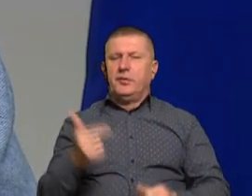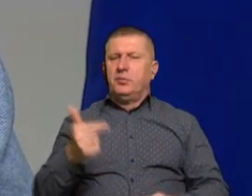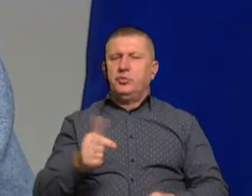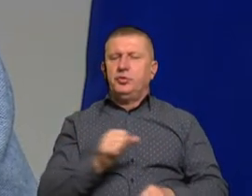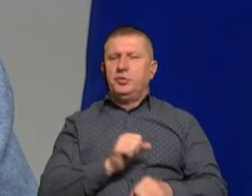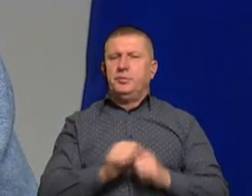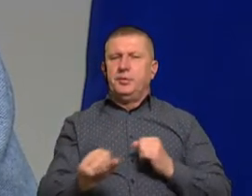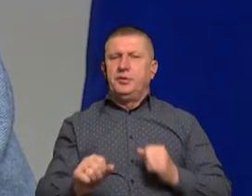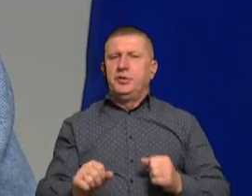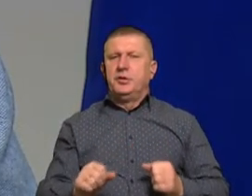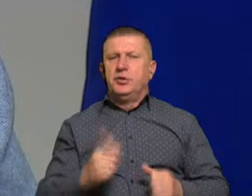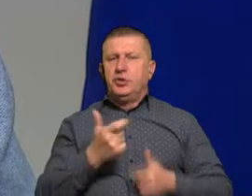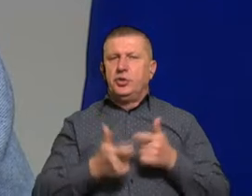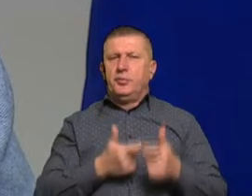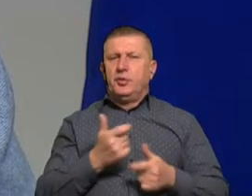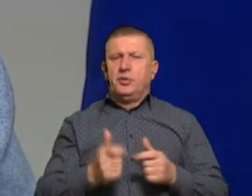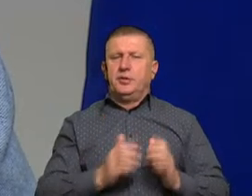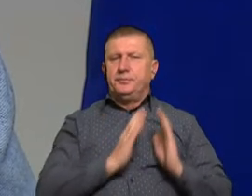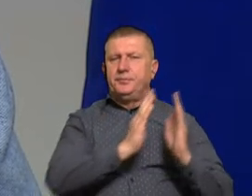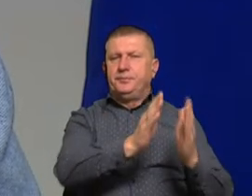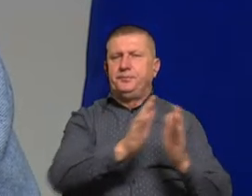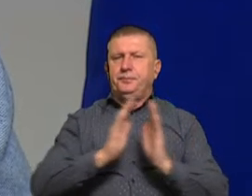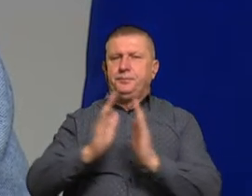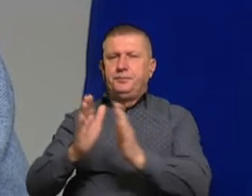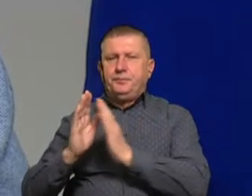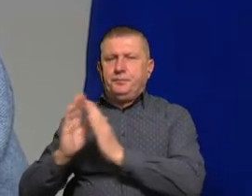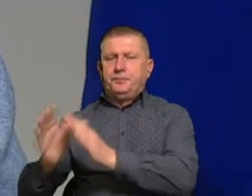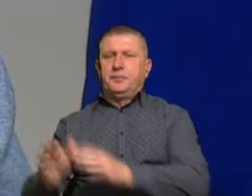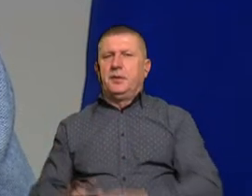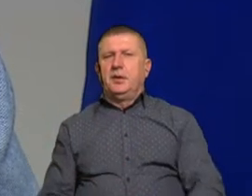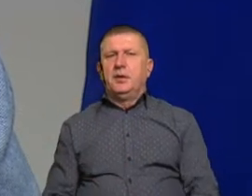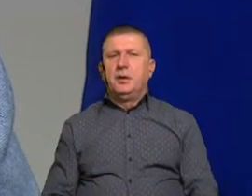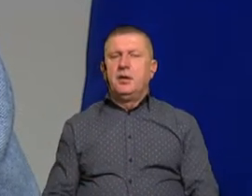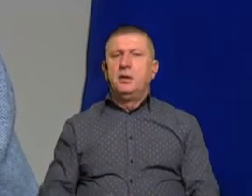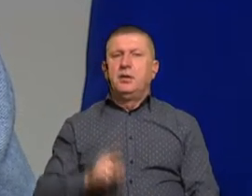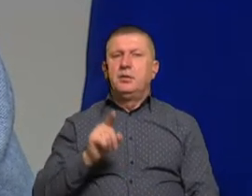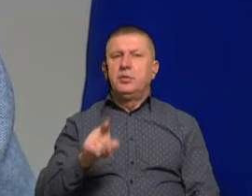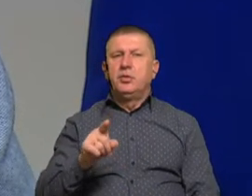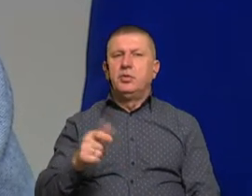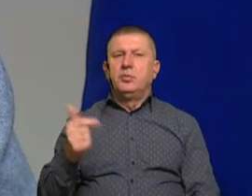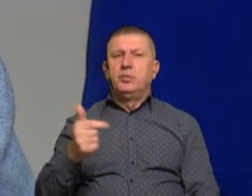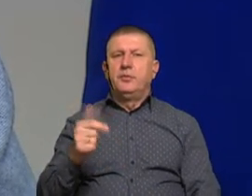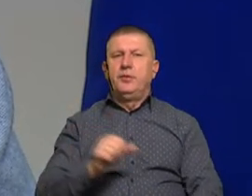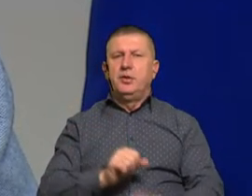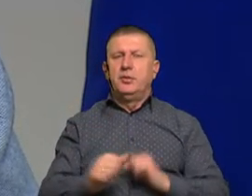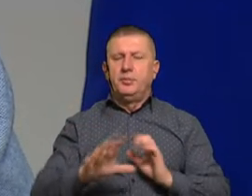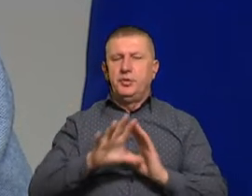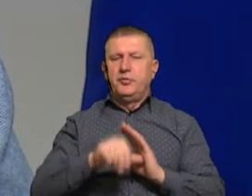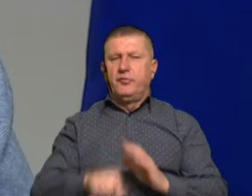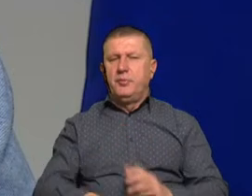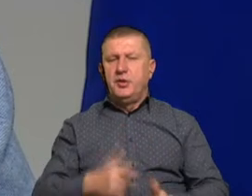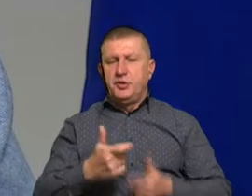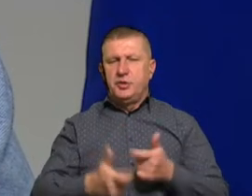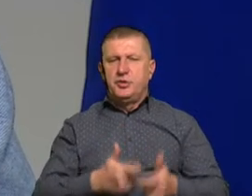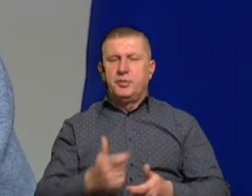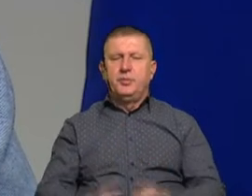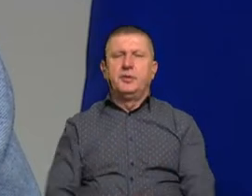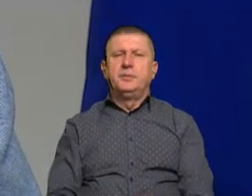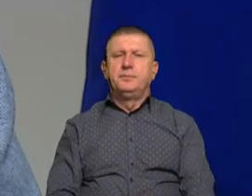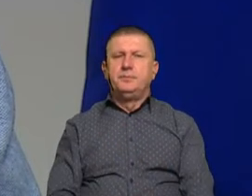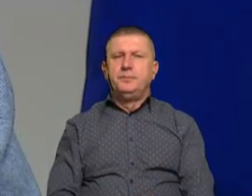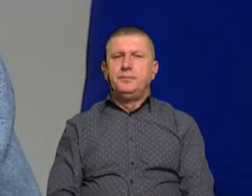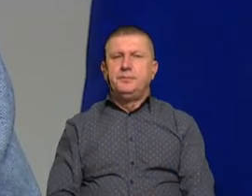dużo jeżdżę na rowerze i uważam, że tego typu rozwiązania powinny być w naszym mieście